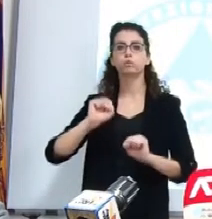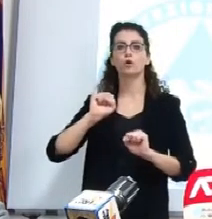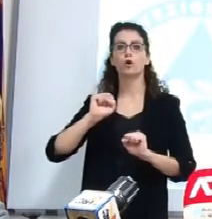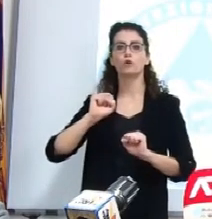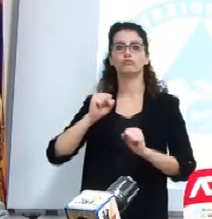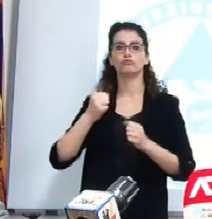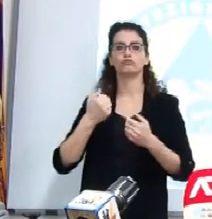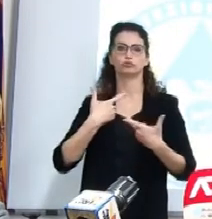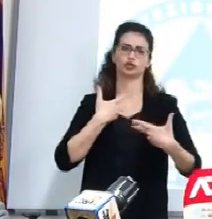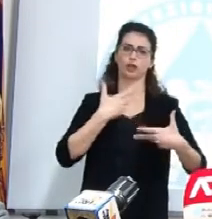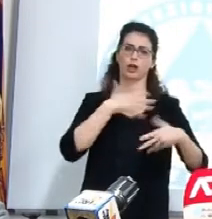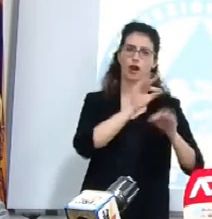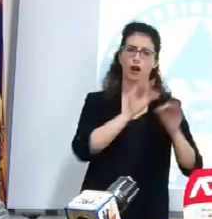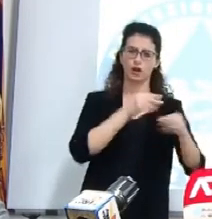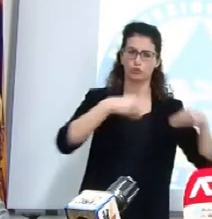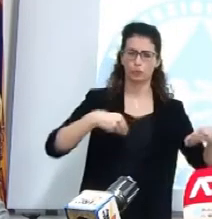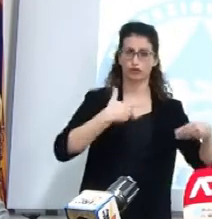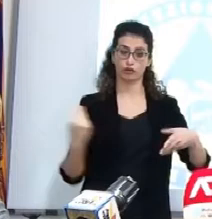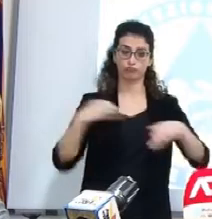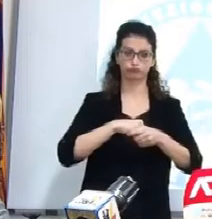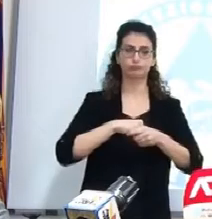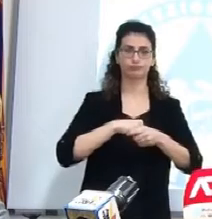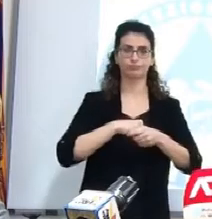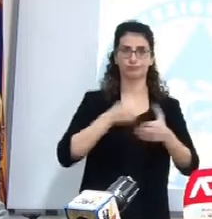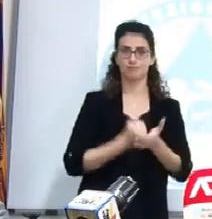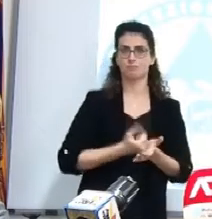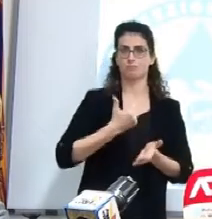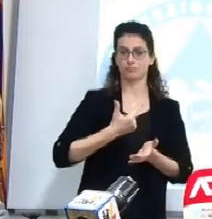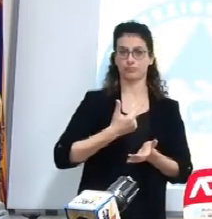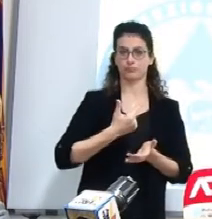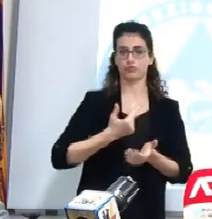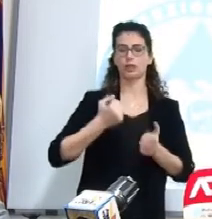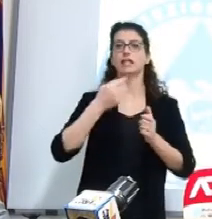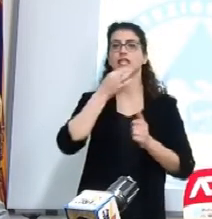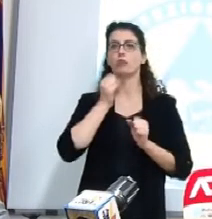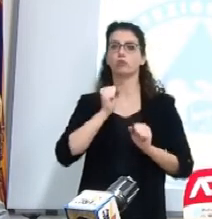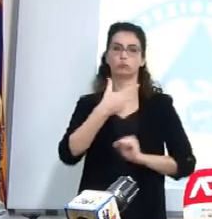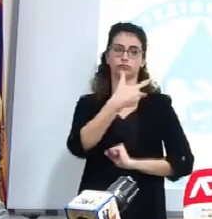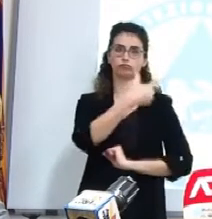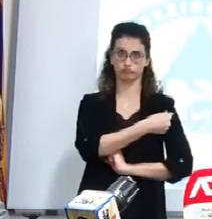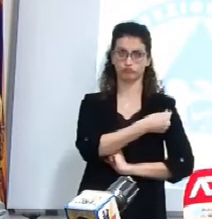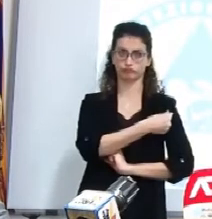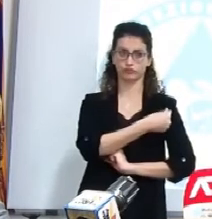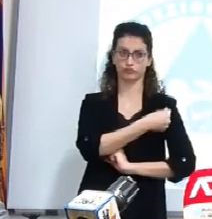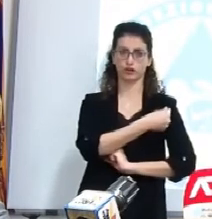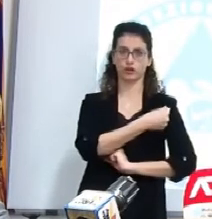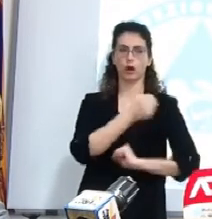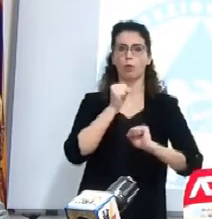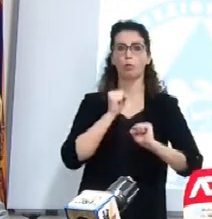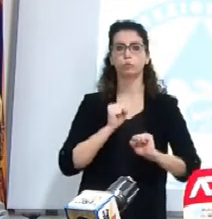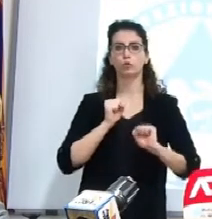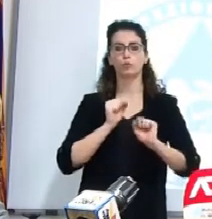noi già abbiamo quindi significa che abbiamo la possibilità di vaccinare la possibilità di trattare con